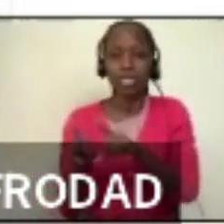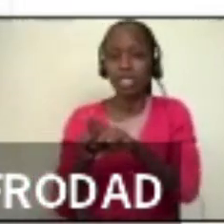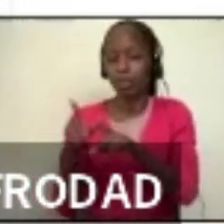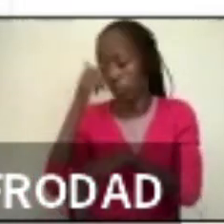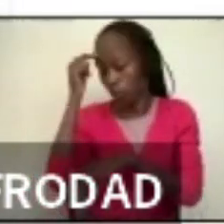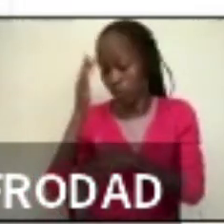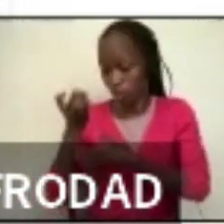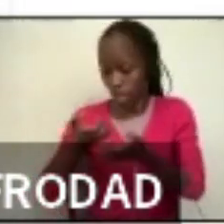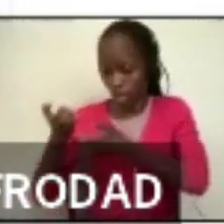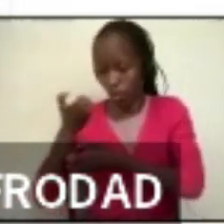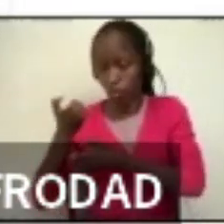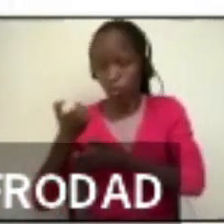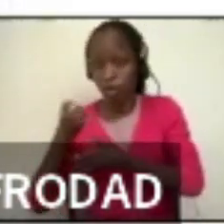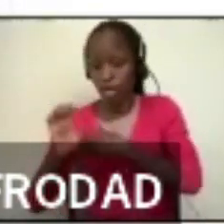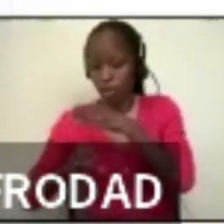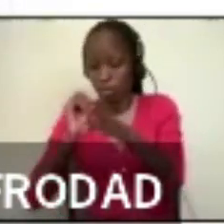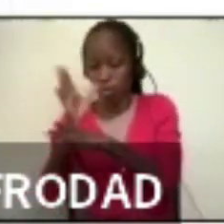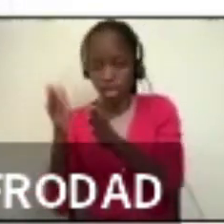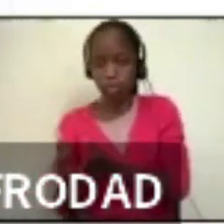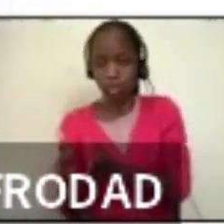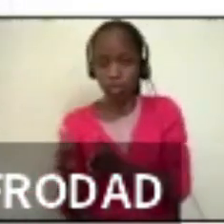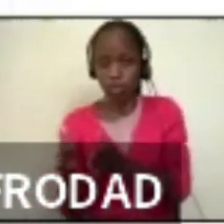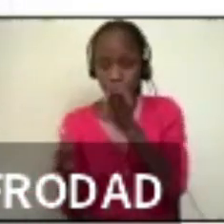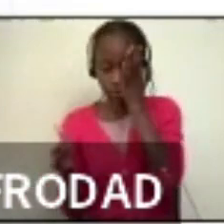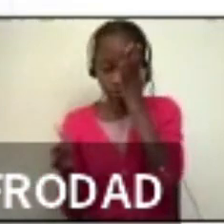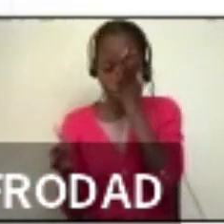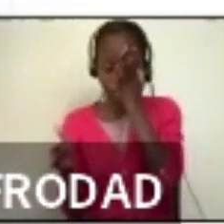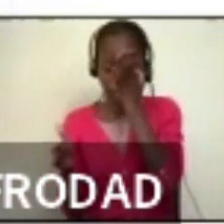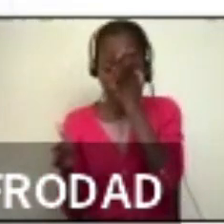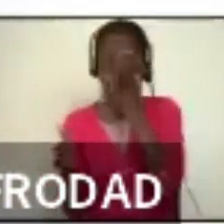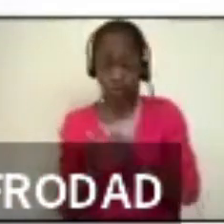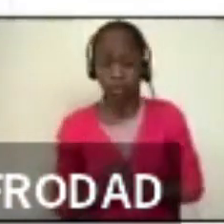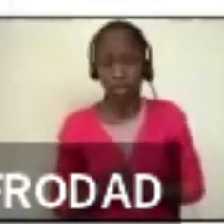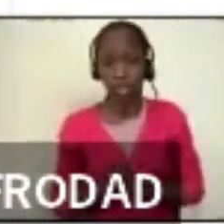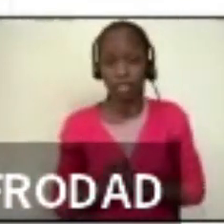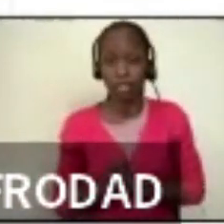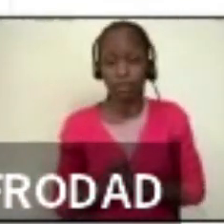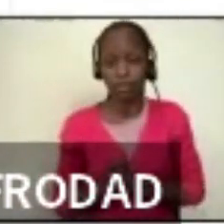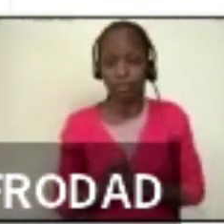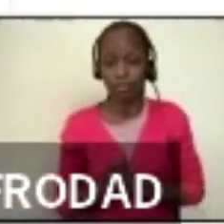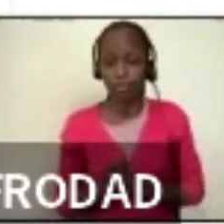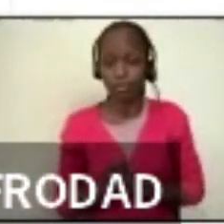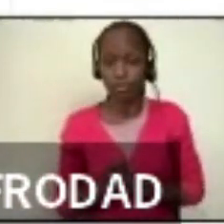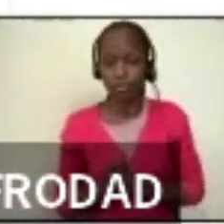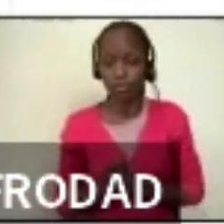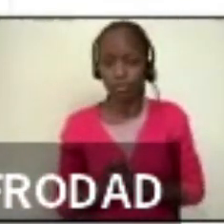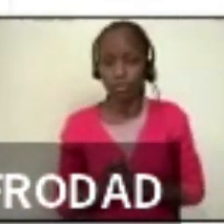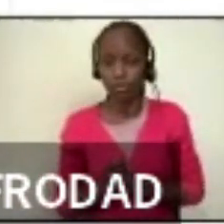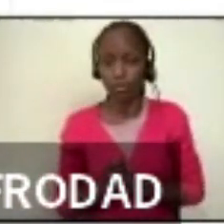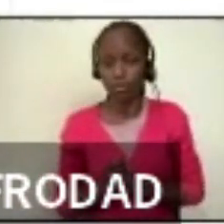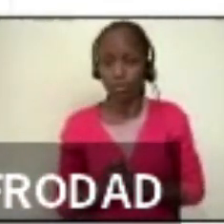je ne me vante pas, j'ai un petit regard sur les sociétés et les entreprises dans mon pays. Et je ne connaissais pas le nom de cette société.